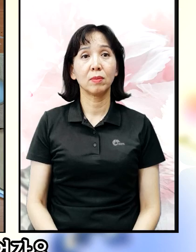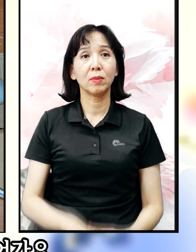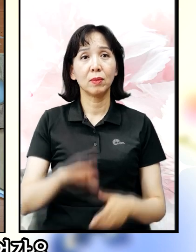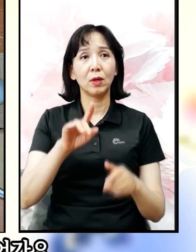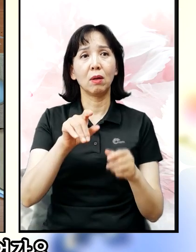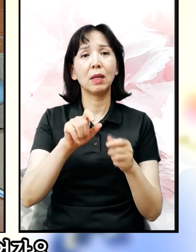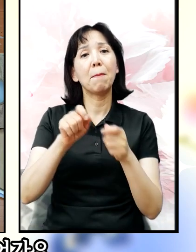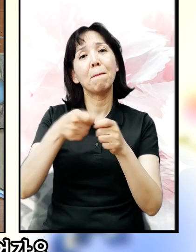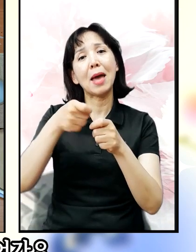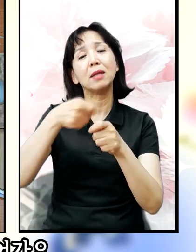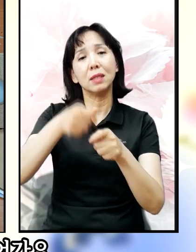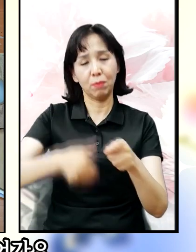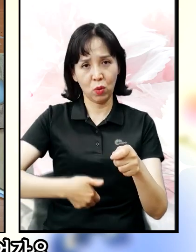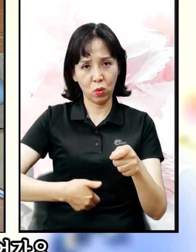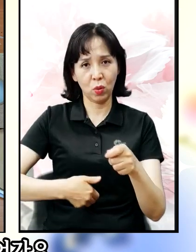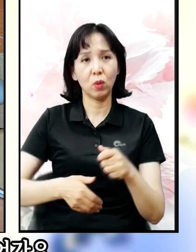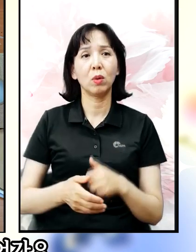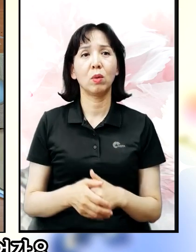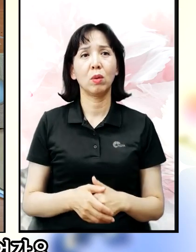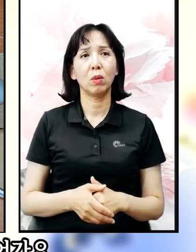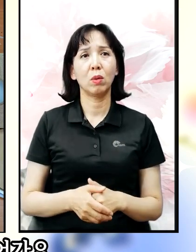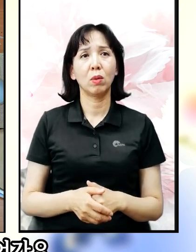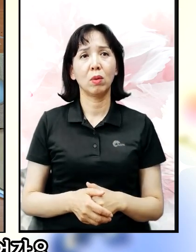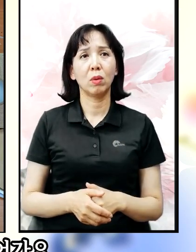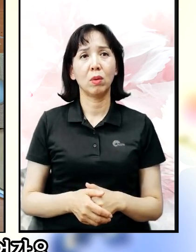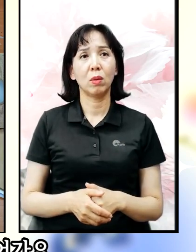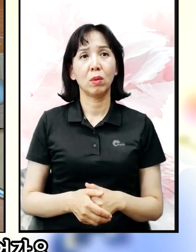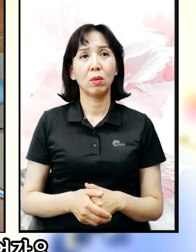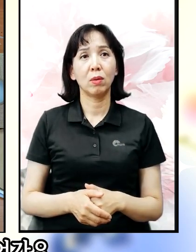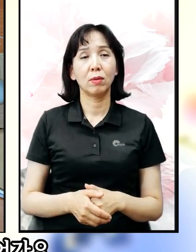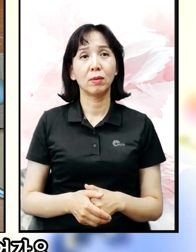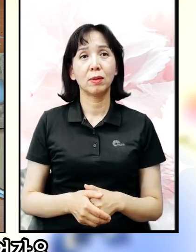여기는 바느질이 들어가요.